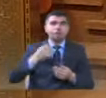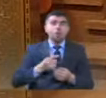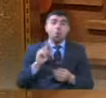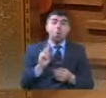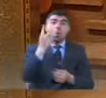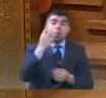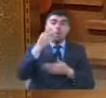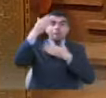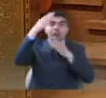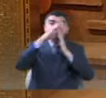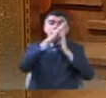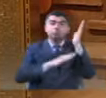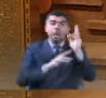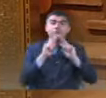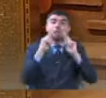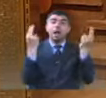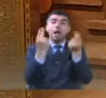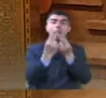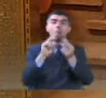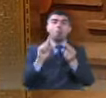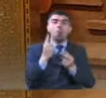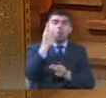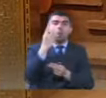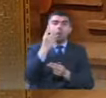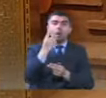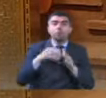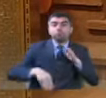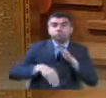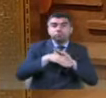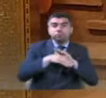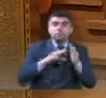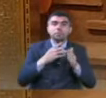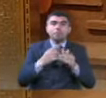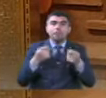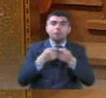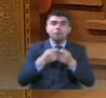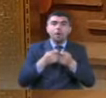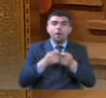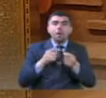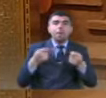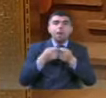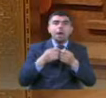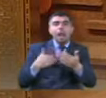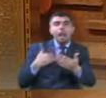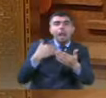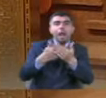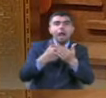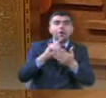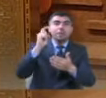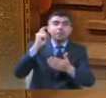الوحيدة في العالم اللي يمكن الإنسان ملي يخرج للتقاعد بعض المرات ياخذ أكثر من الأجرة الأخيرة اللي كان كياخذ.